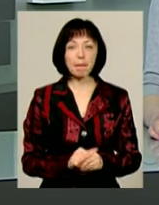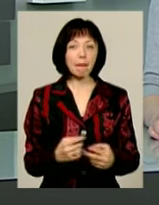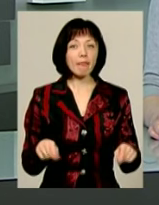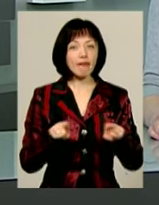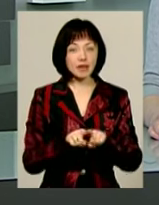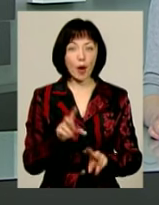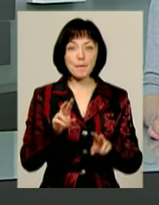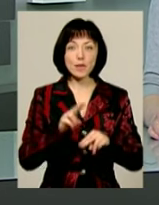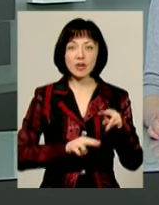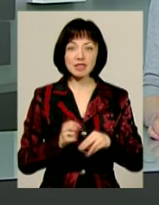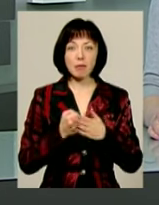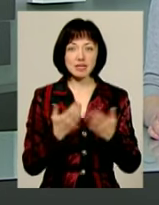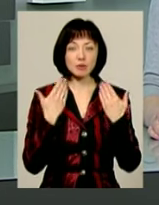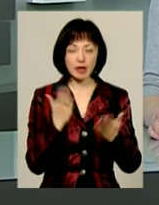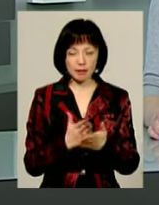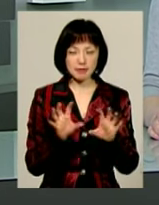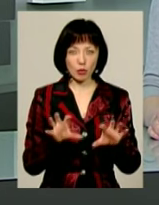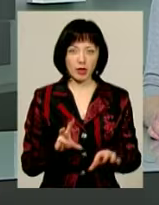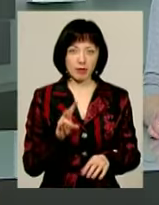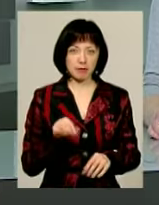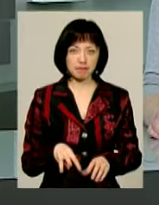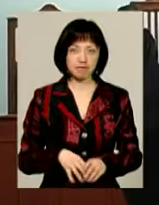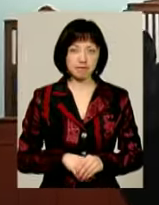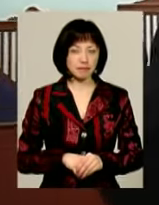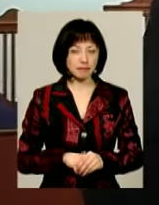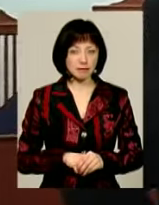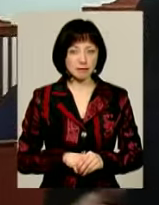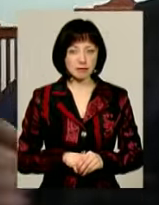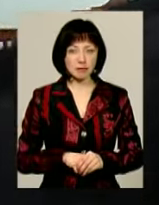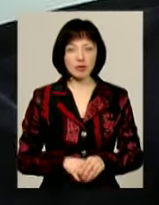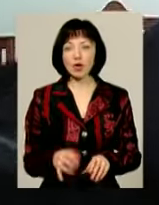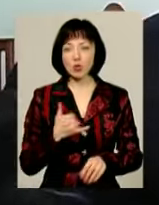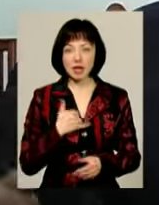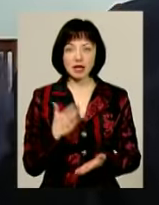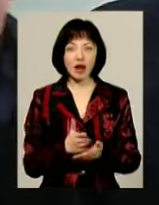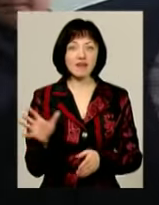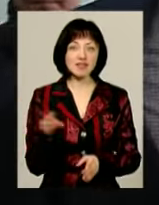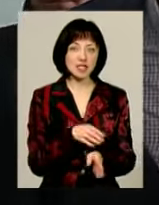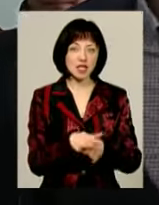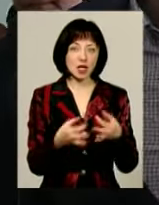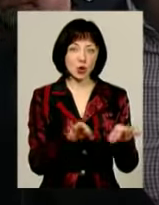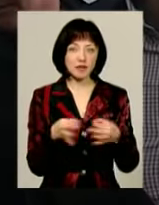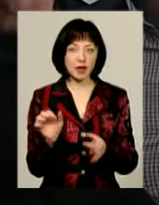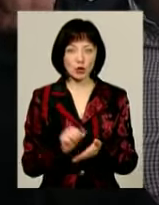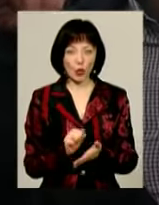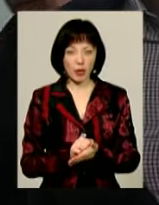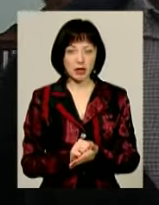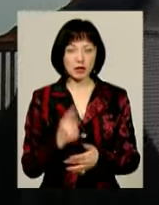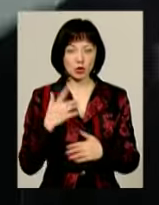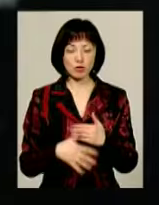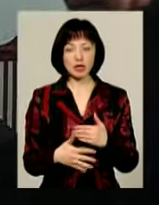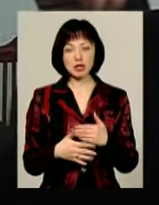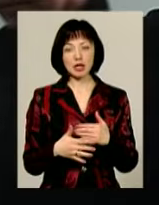Відтак, будівництво бази відпочинку є законним. В нас наявні абсолютно всі дозвільні документи.